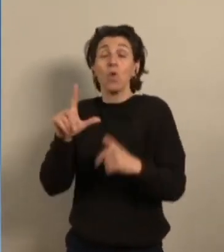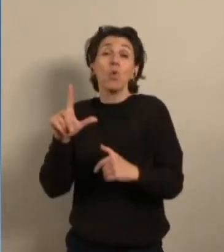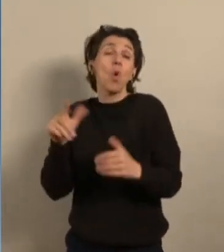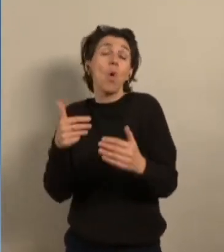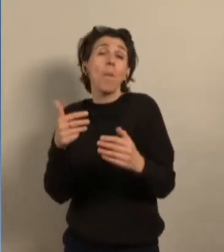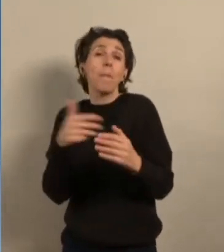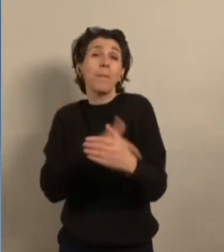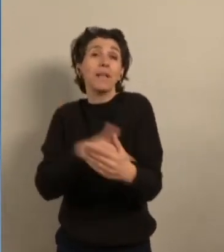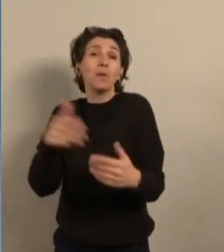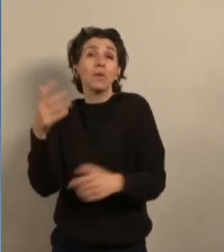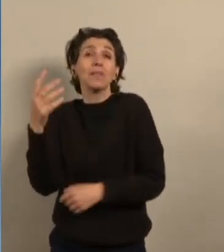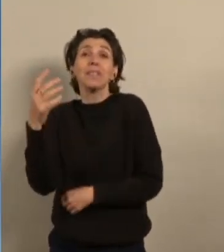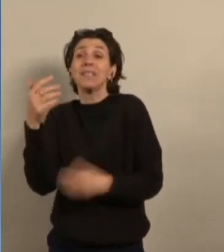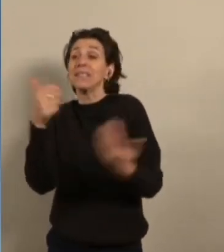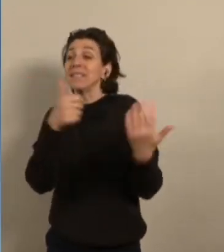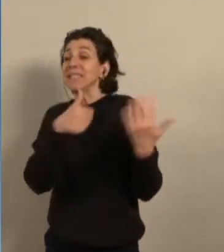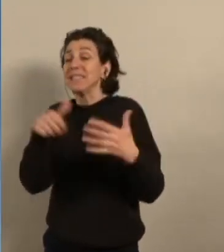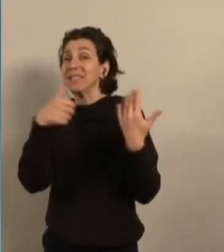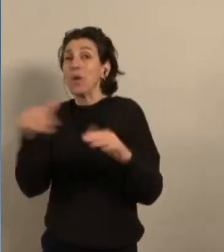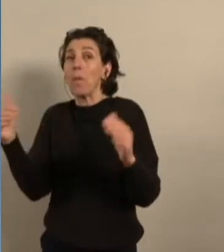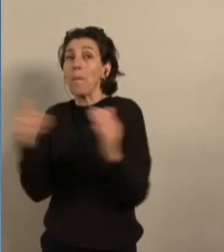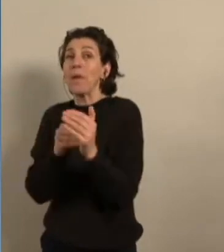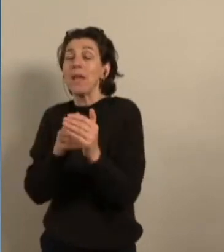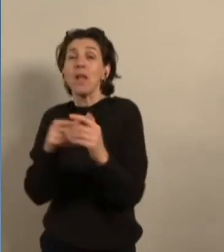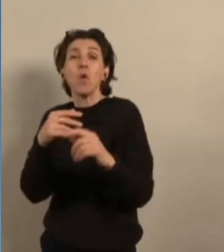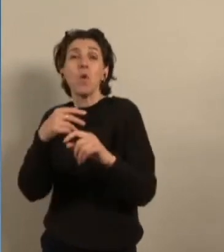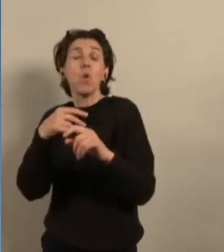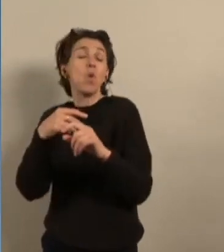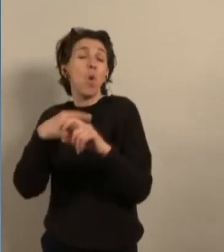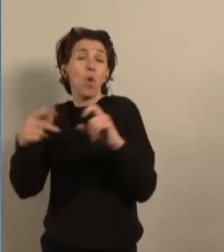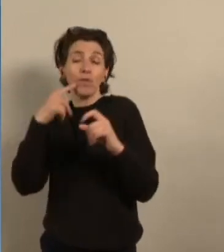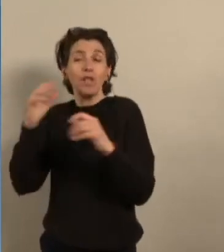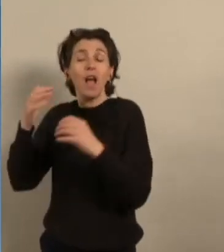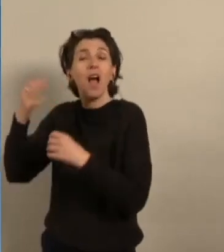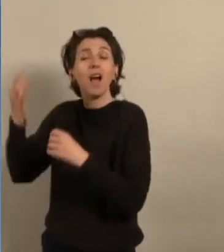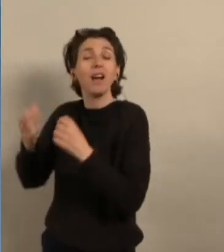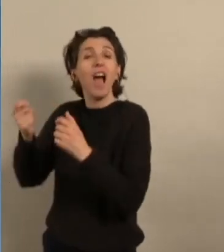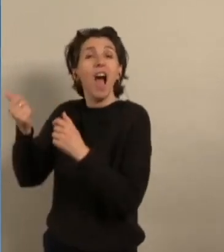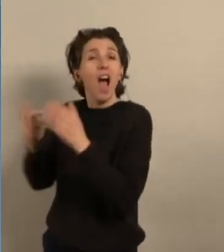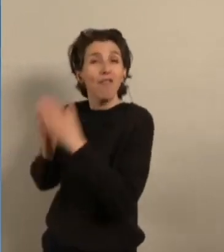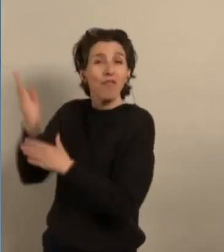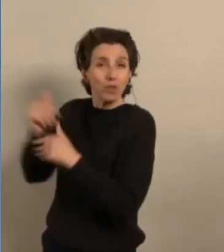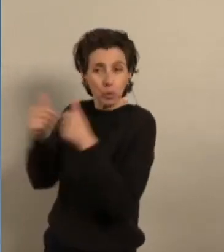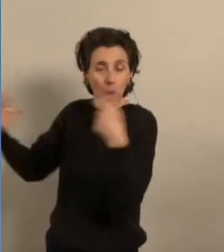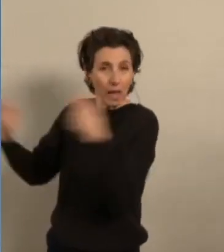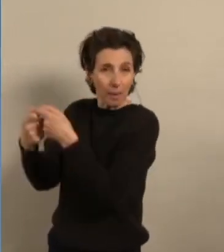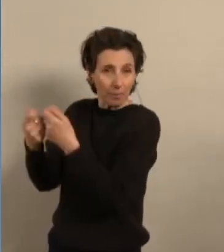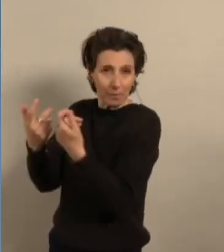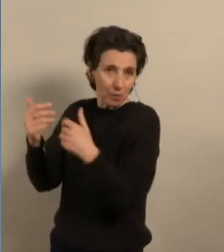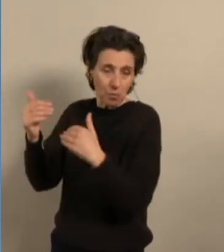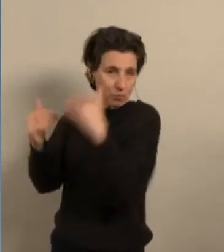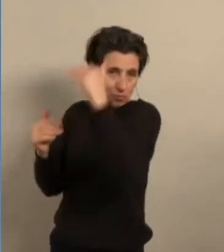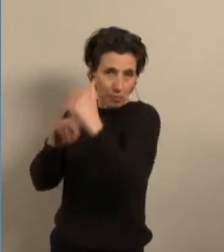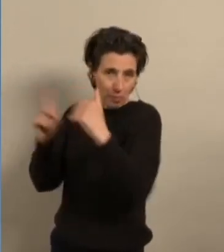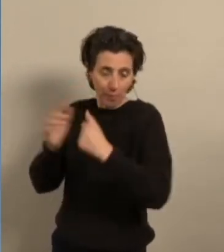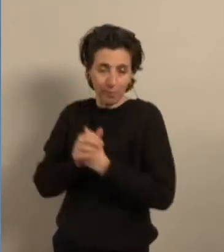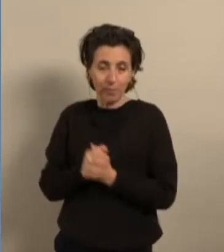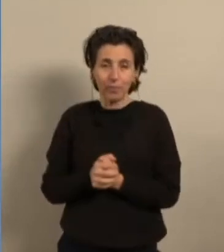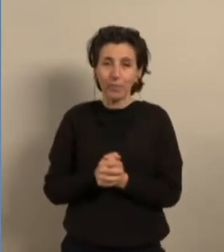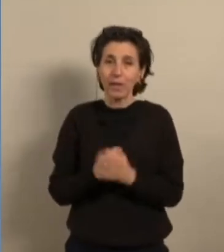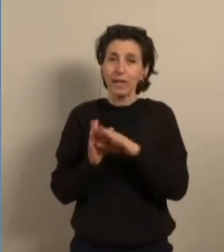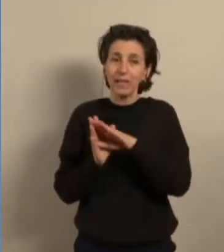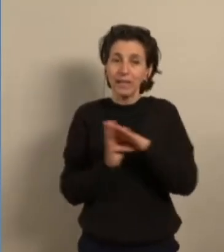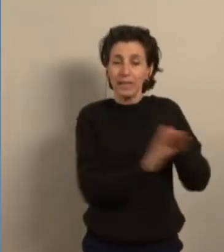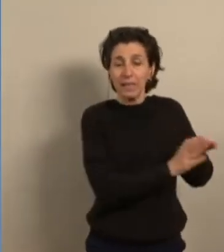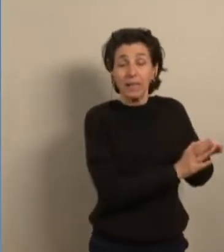comprend le montant de l'inflation, mais pas plus. Pour les prestations de services avec des entreprises, vous